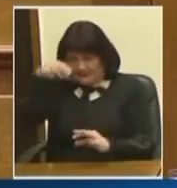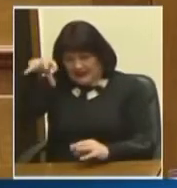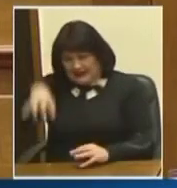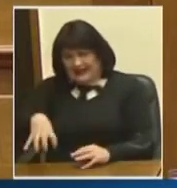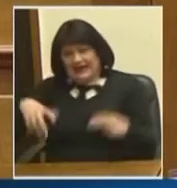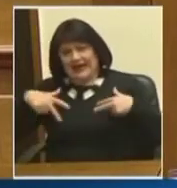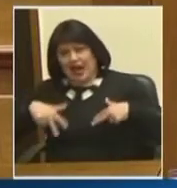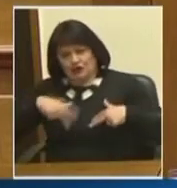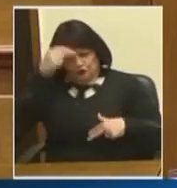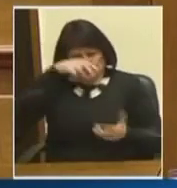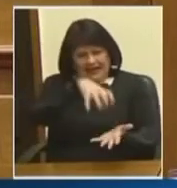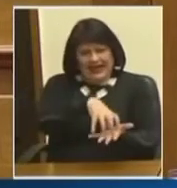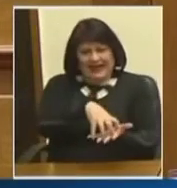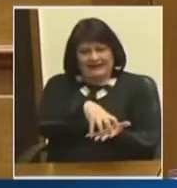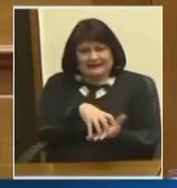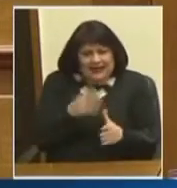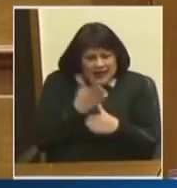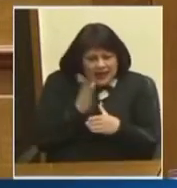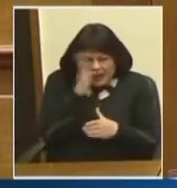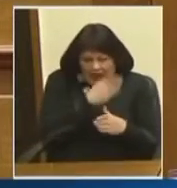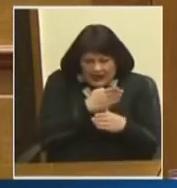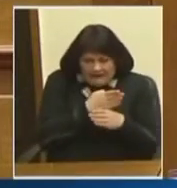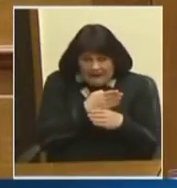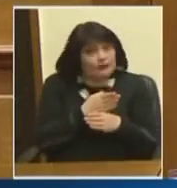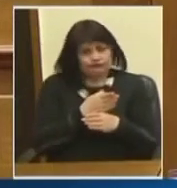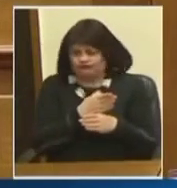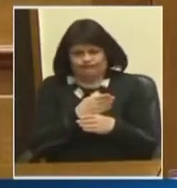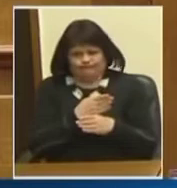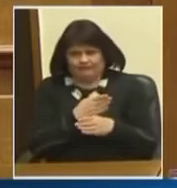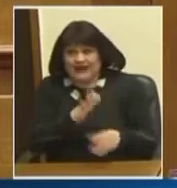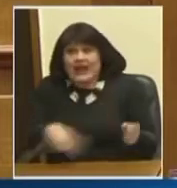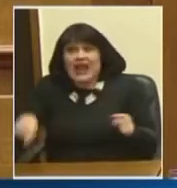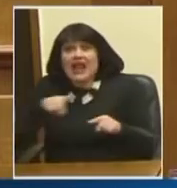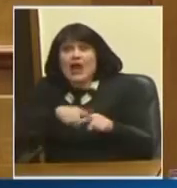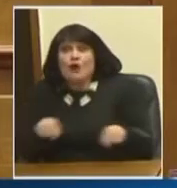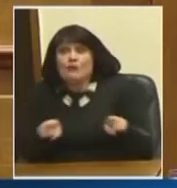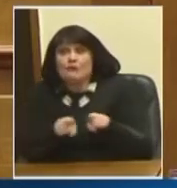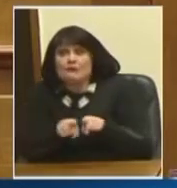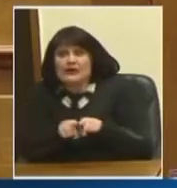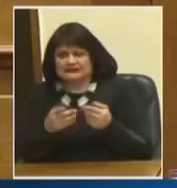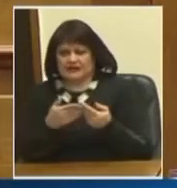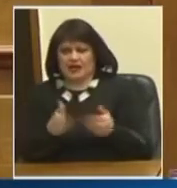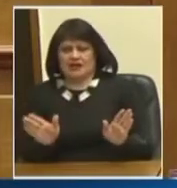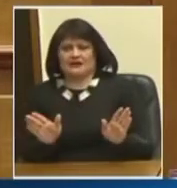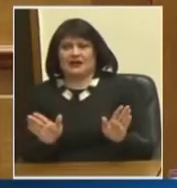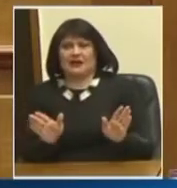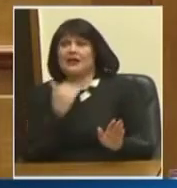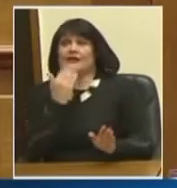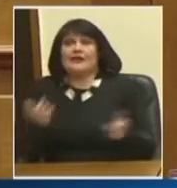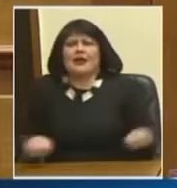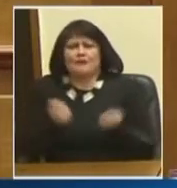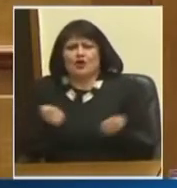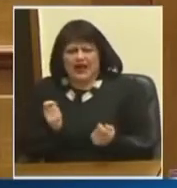πολιτείας-εκκλησίας δεν μπορεί να γίνει κρυφά από το λαό, δεν μπορεί να γίνει χωρίς το λαό και πολύ περισσότερο δεν μπορεί να γίνει με το